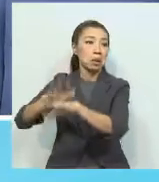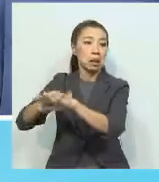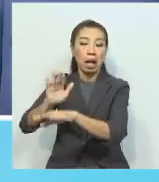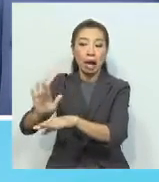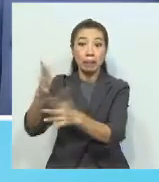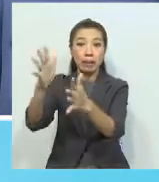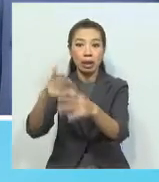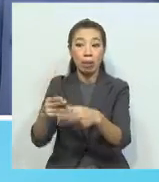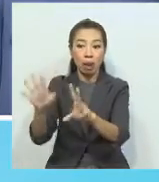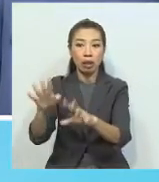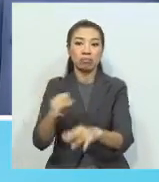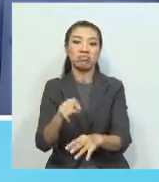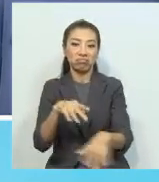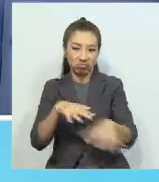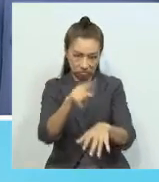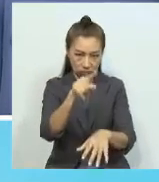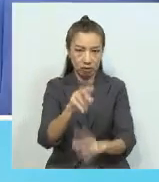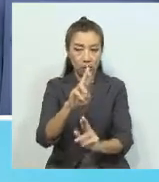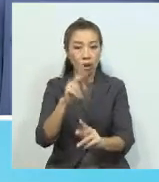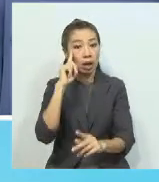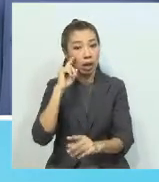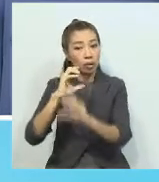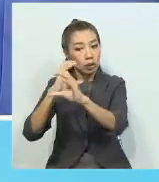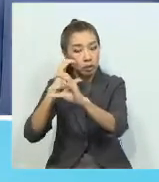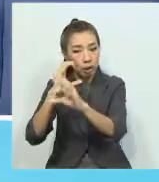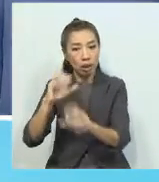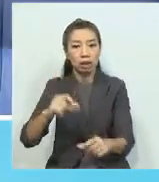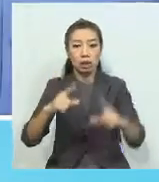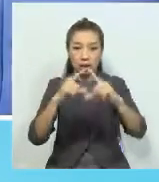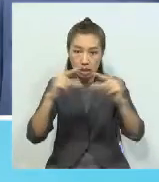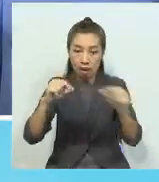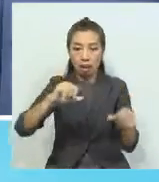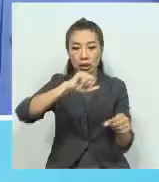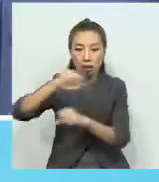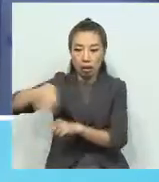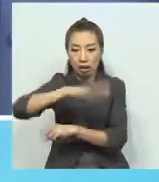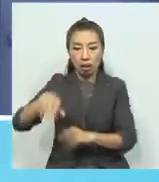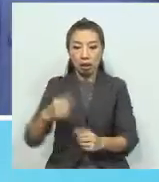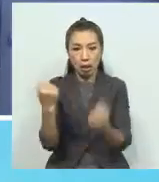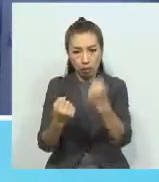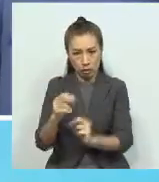แท็กซี่รถต่างๆนั้นจะต้องไม่ขับรถด้วยความประมาทนะครับมันทำให้เกิดความสูญเสียกับผู้อื่น